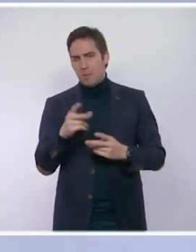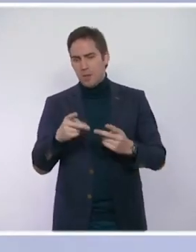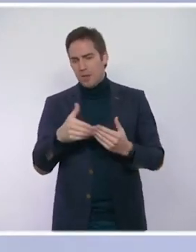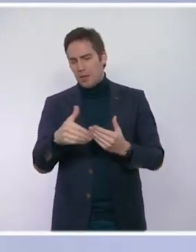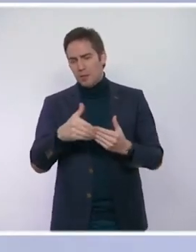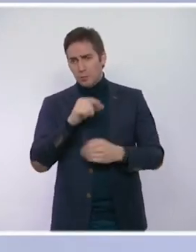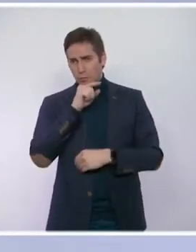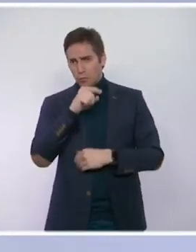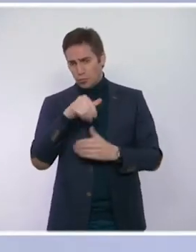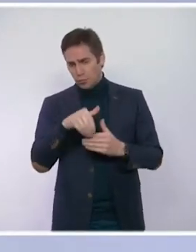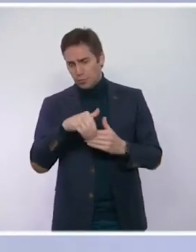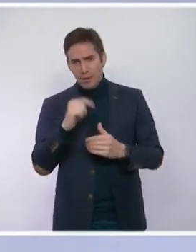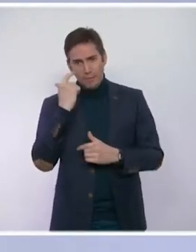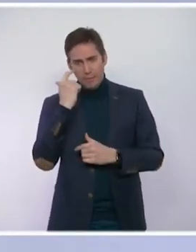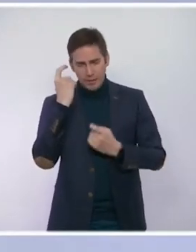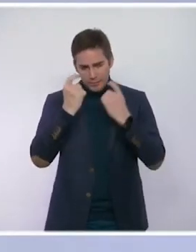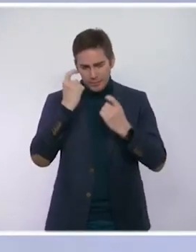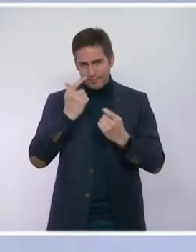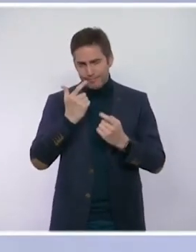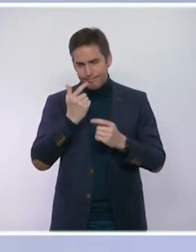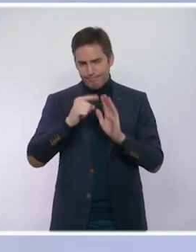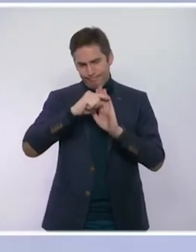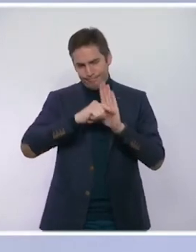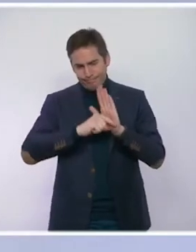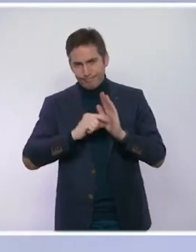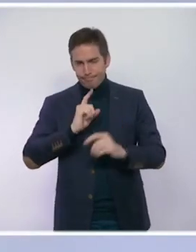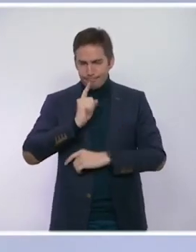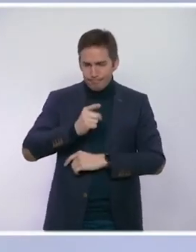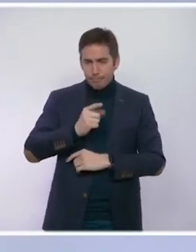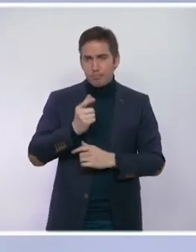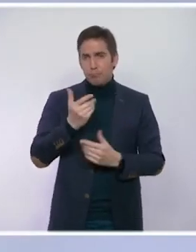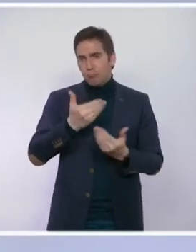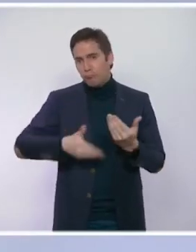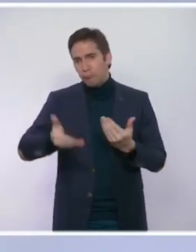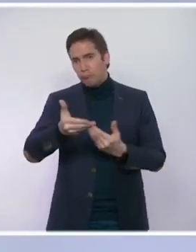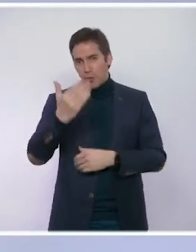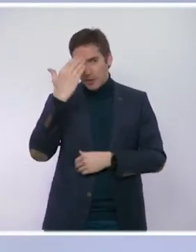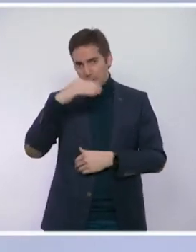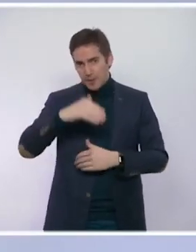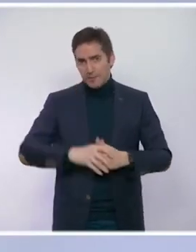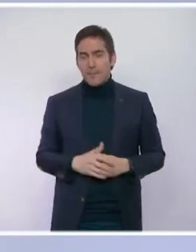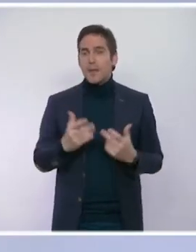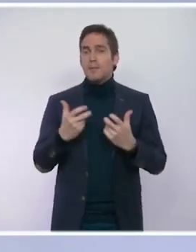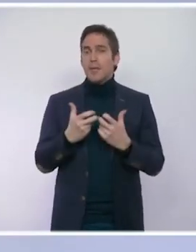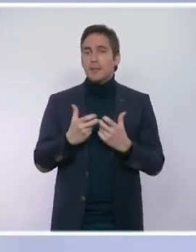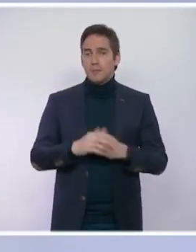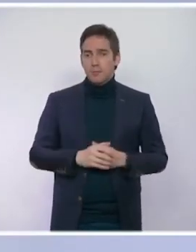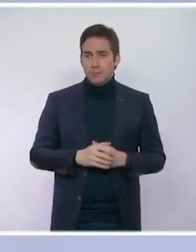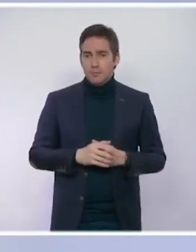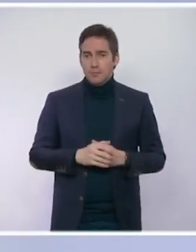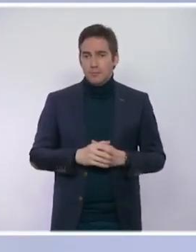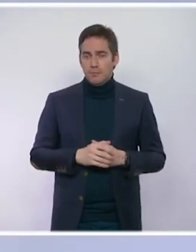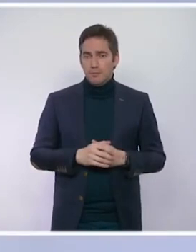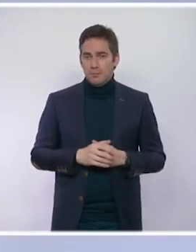jours, des décisions supplémentaires dans plusieurs directions qui sont celles que vous connaissez. D'abord, la question de l'accélération, de la poursuite